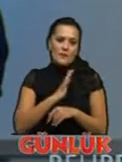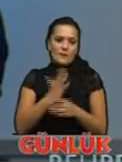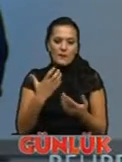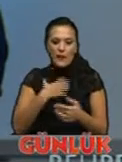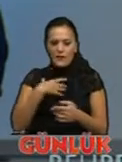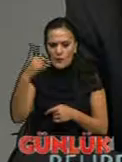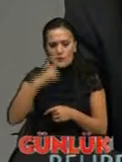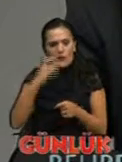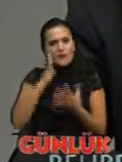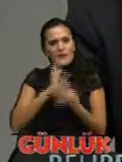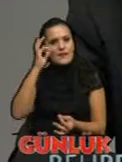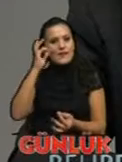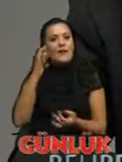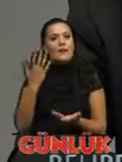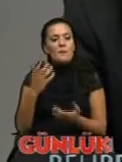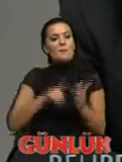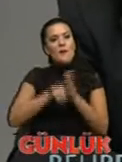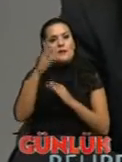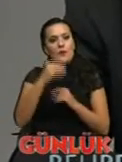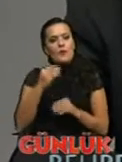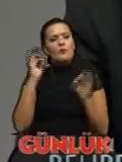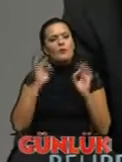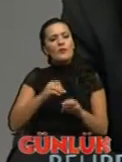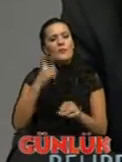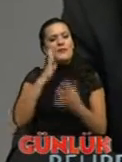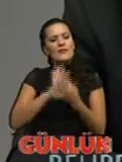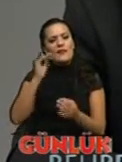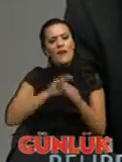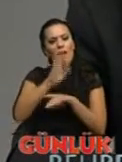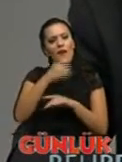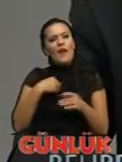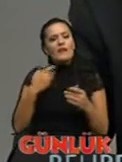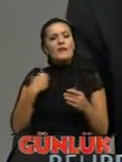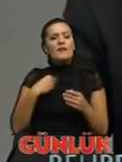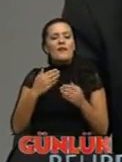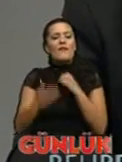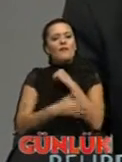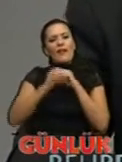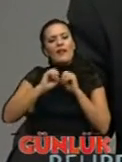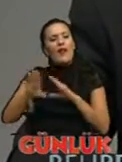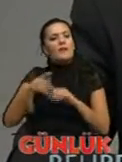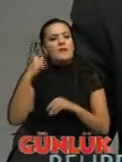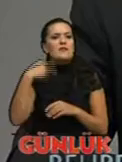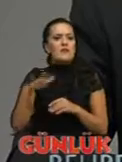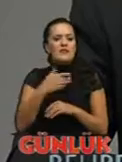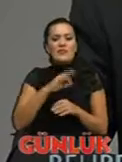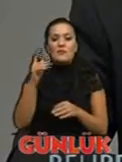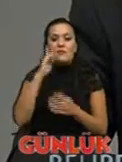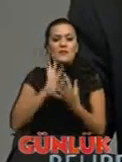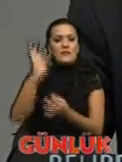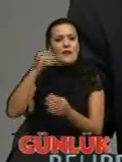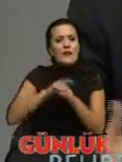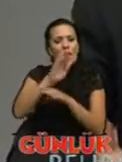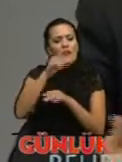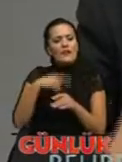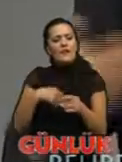Kendine ama sorar insan. Başarılı olmak mutlaka bir insanın hayatını feda etmesinden geçer. Hı hı. Hiçbir insan hayatını